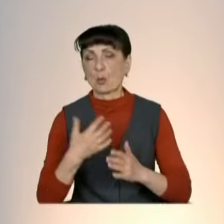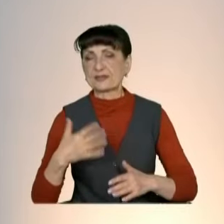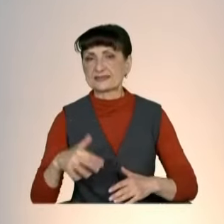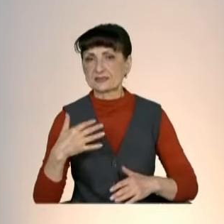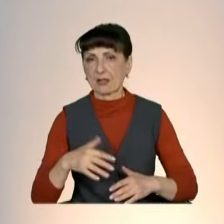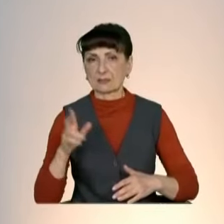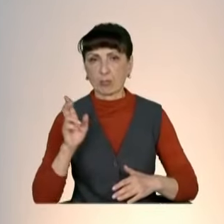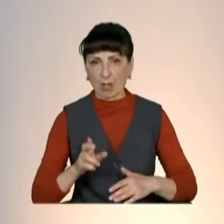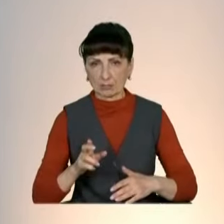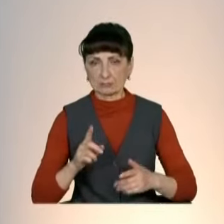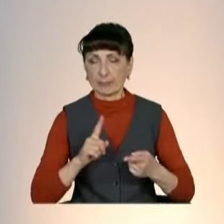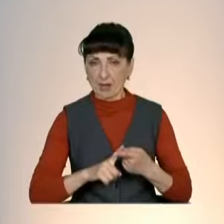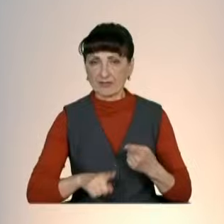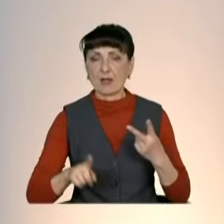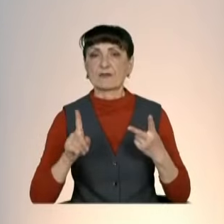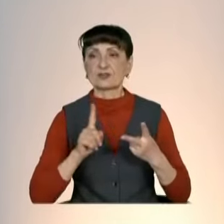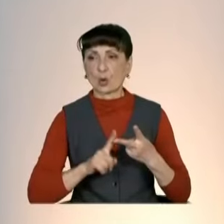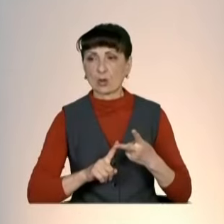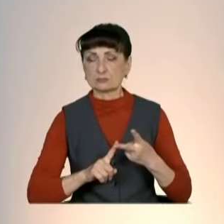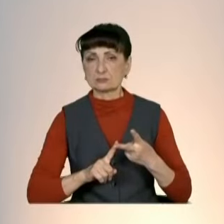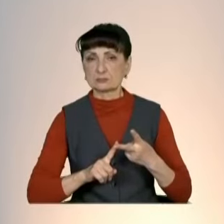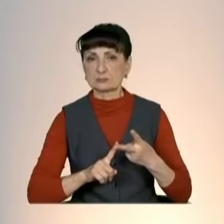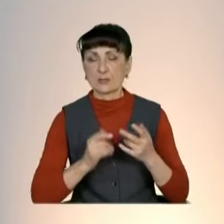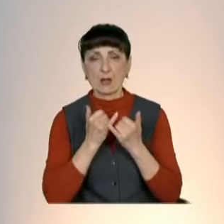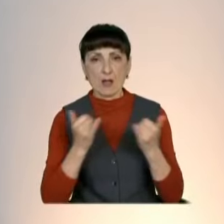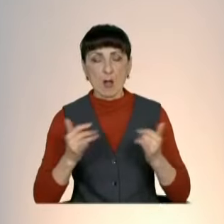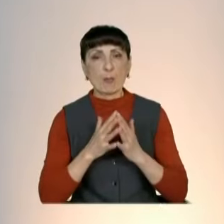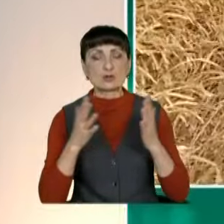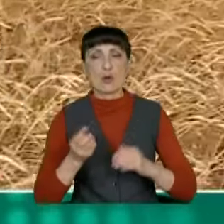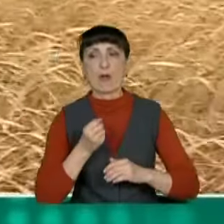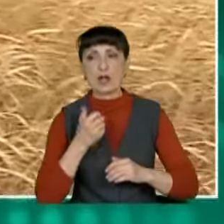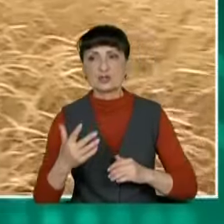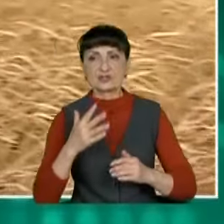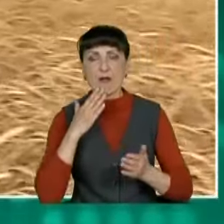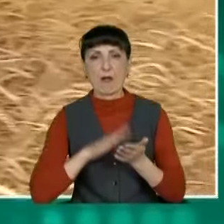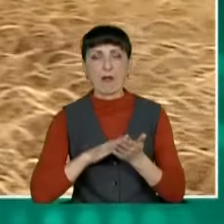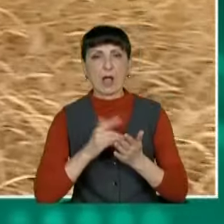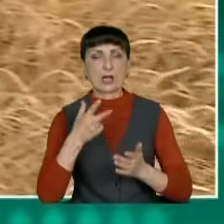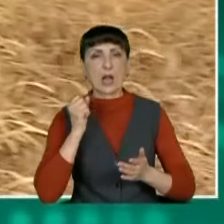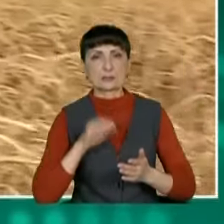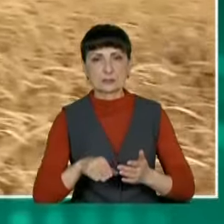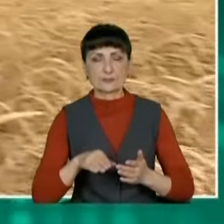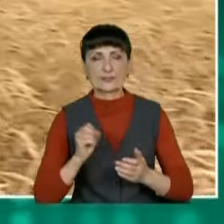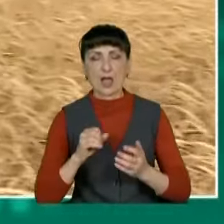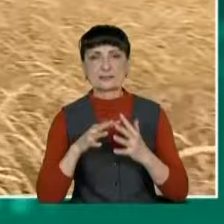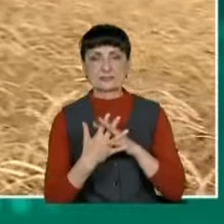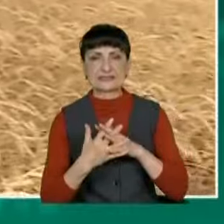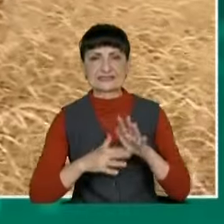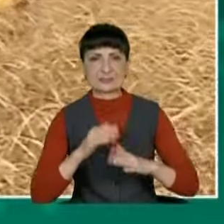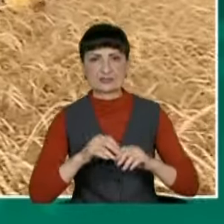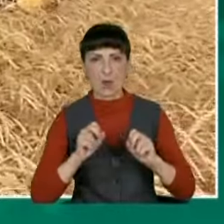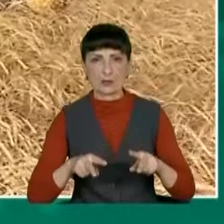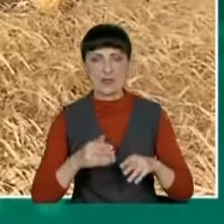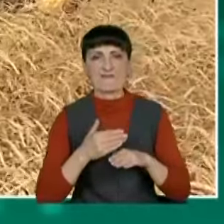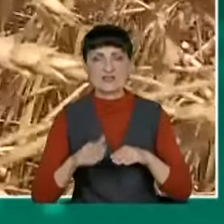есть это раз. Второе, значит, большое количество грантов именно на аграрные специальности, которые, в частности, выделены